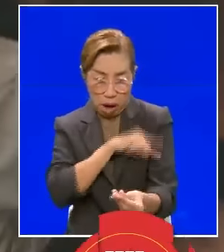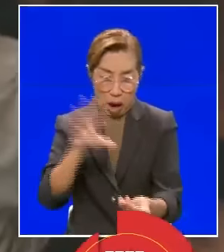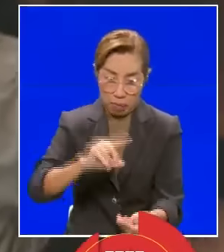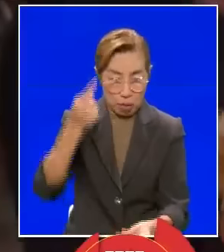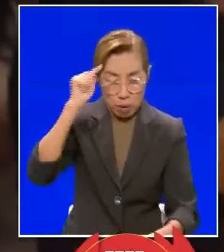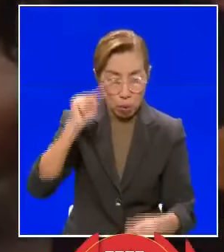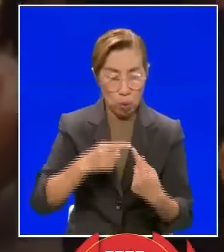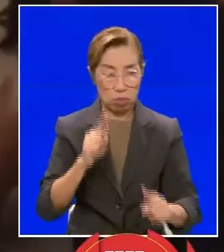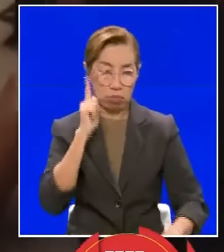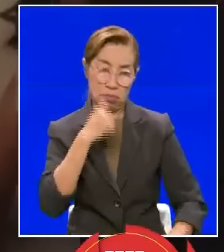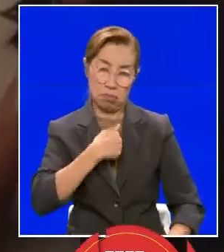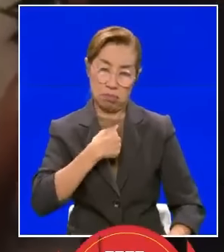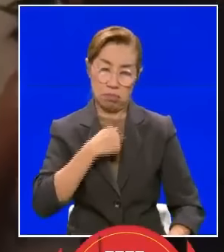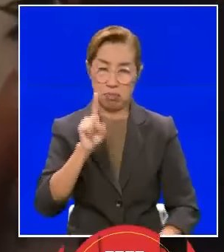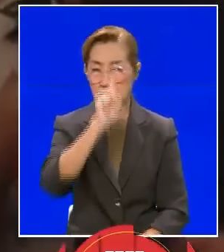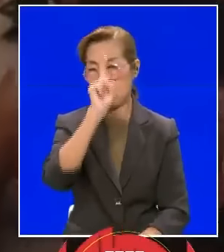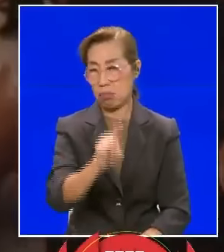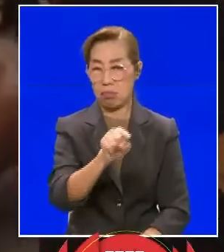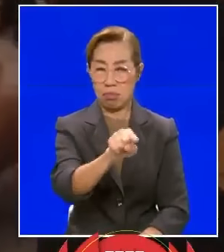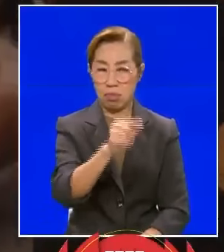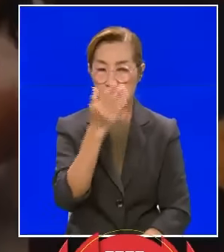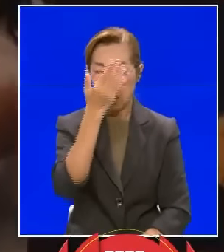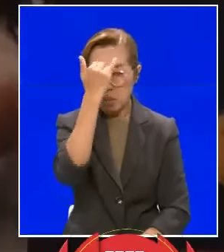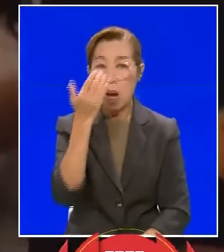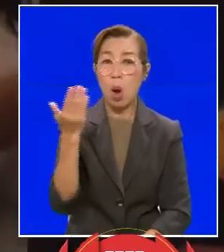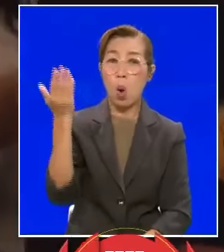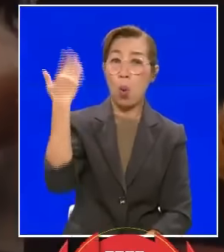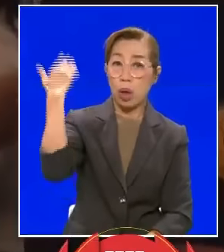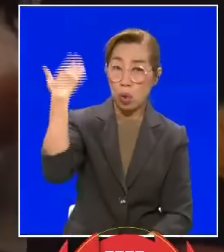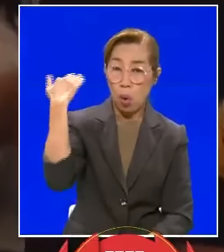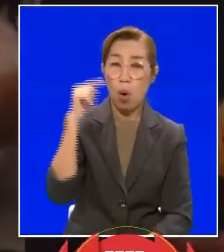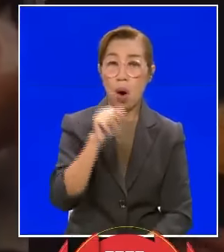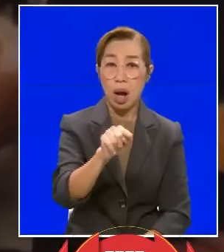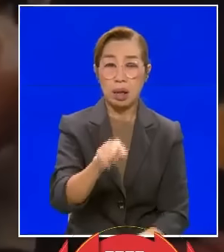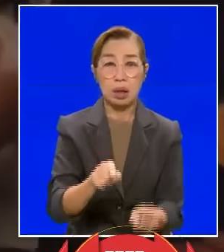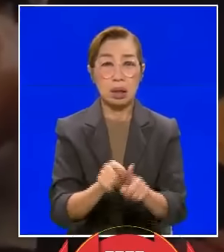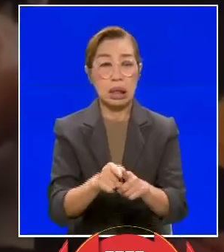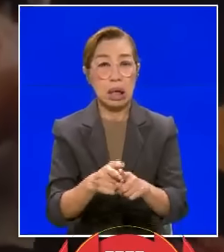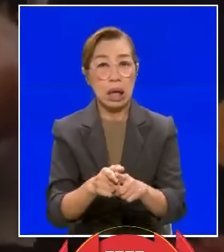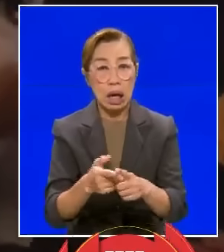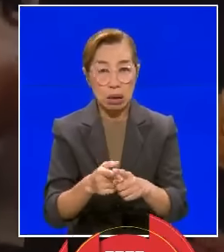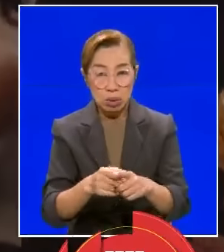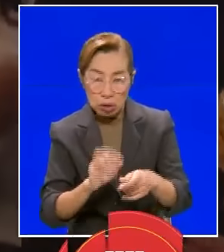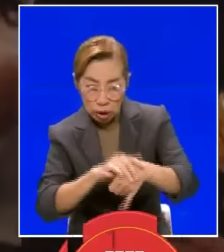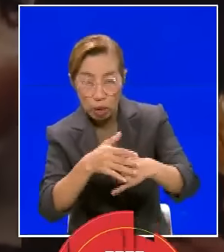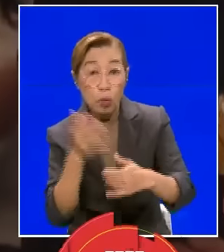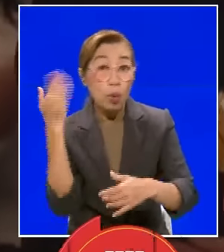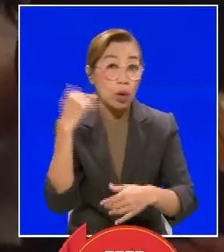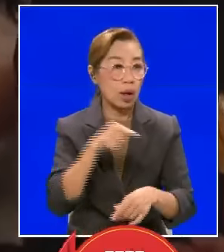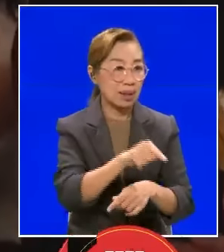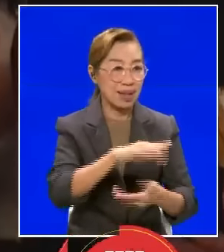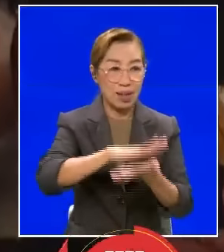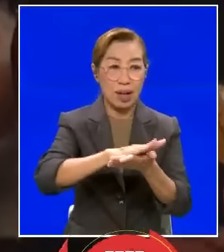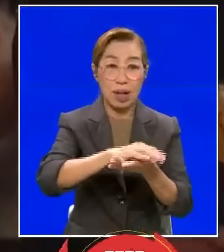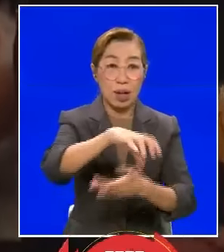ส่วนตัวแม่เนี่ยขอตั้งข้อสังเกตว่าทำไมวันเกิดเหตุไม่เจอถุงคล้ายยาเสพติดไอ้ถุงนี้ล่ะแม่บอกวันเกิดเห